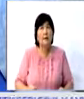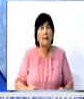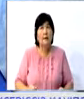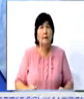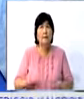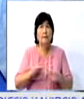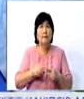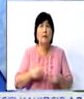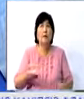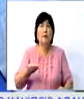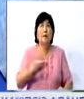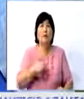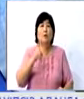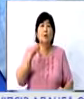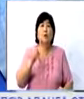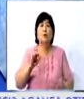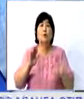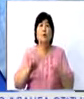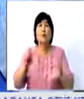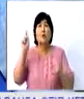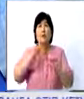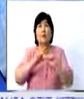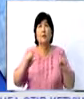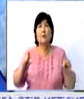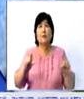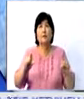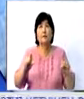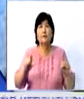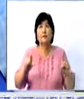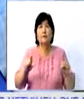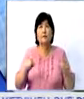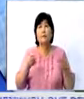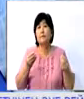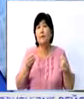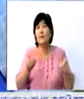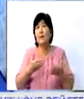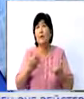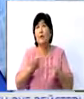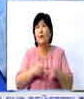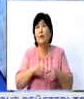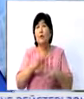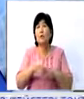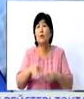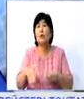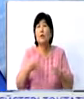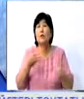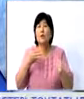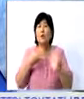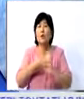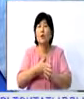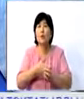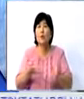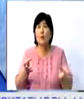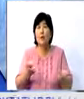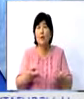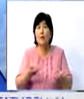Сонда біз 100 орындық мектепті ондай бүкіреміз. Қаржы емес, ол жерде бөлінетін, ол қаржы неге